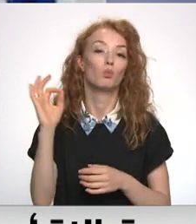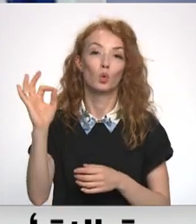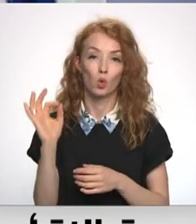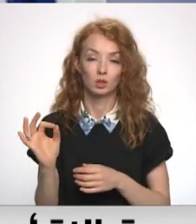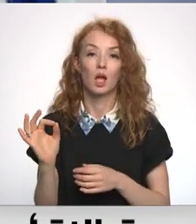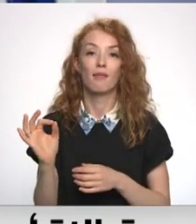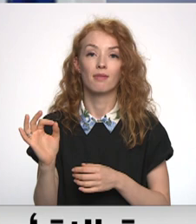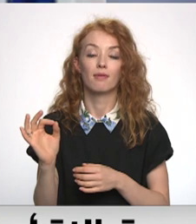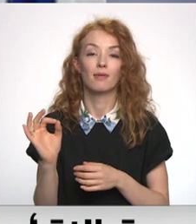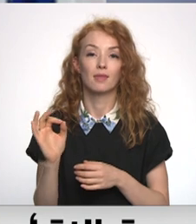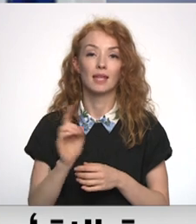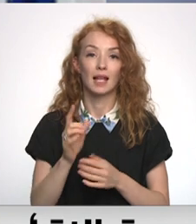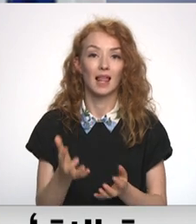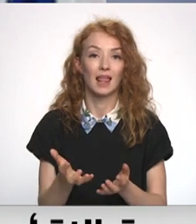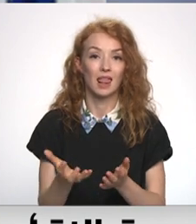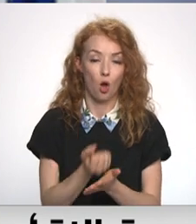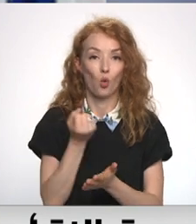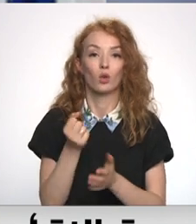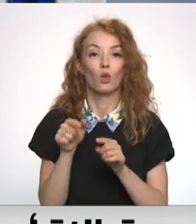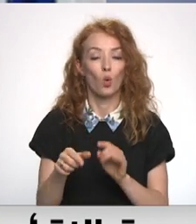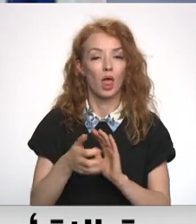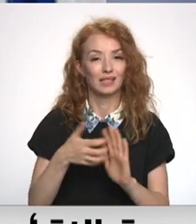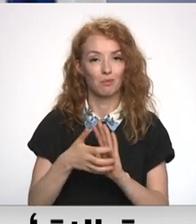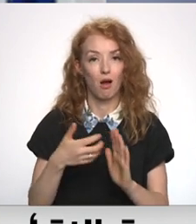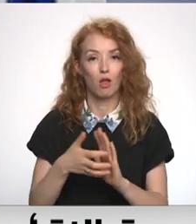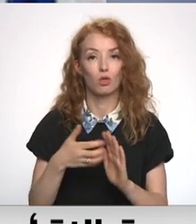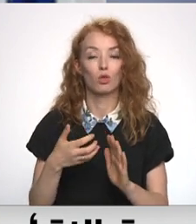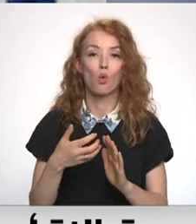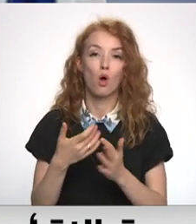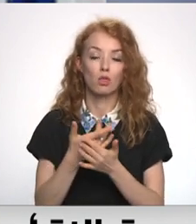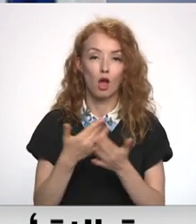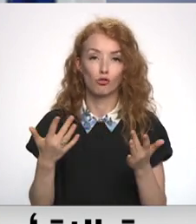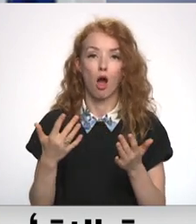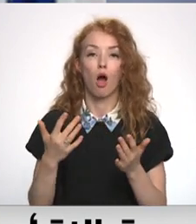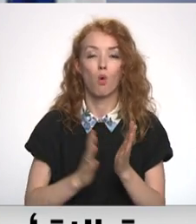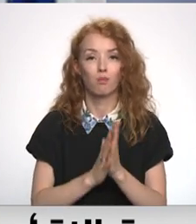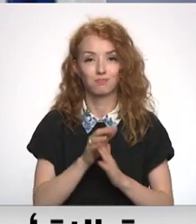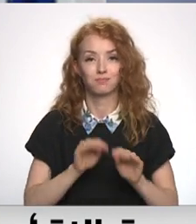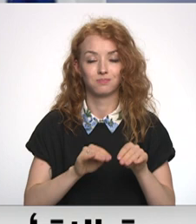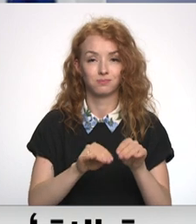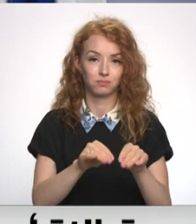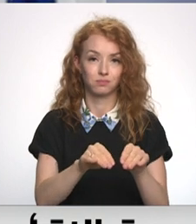99,5%, kas kūdras tiek iegūta, tā tiek izmantota substrātu šajā ten